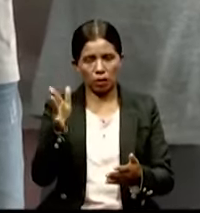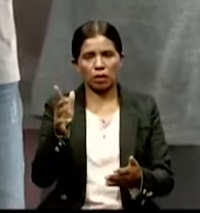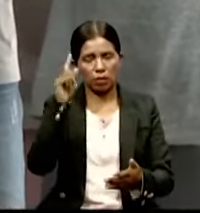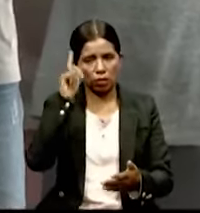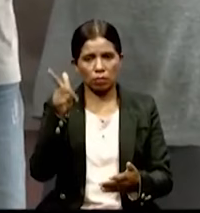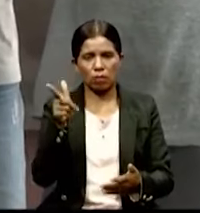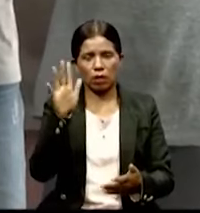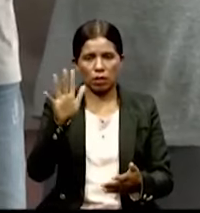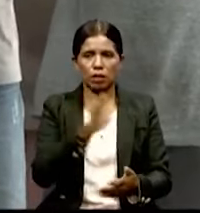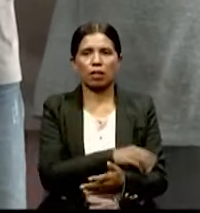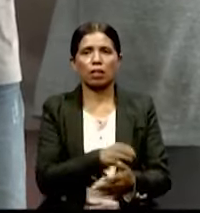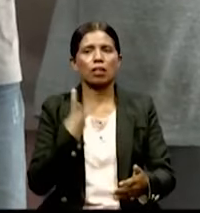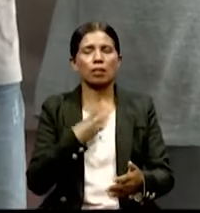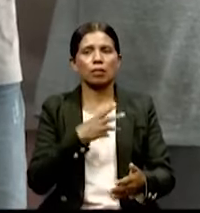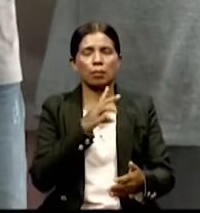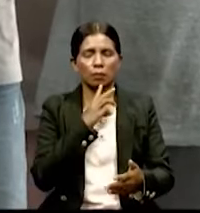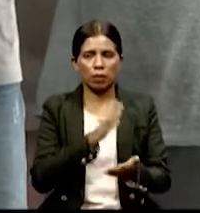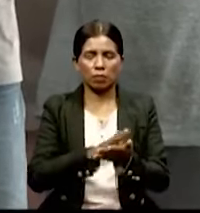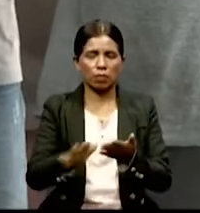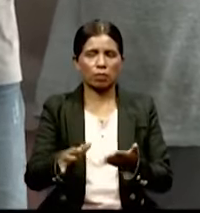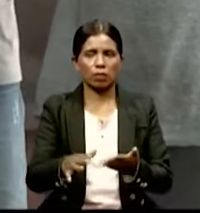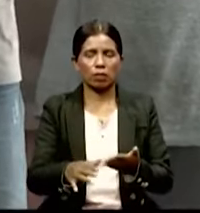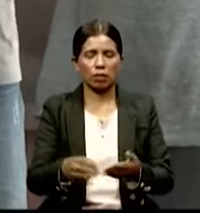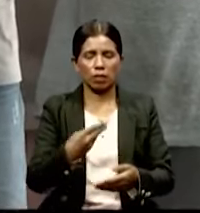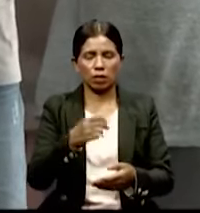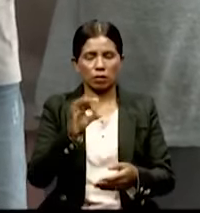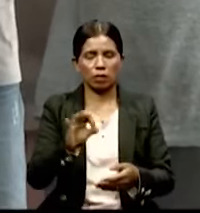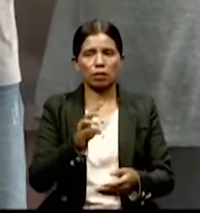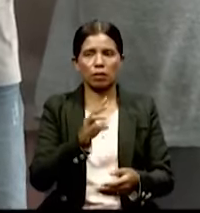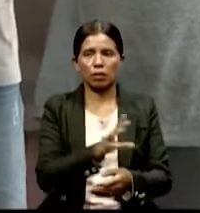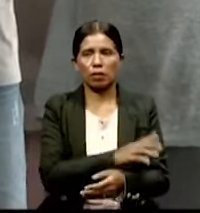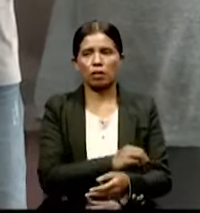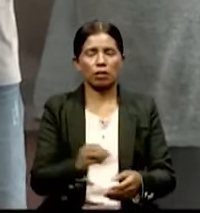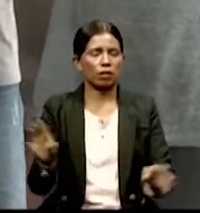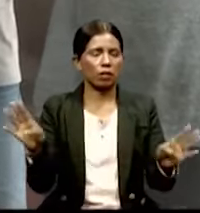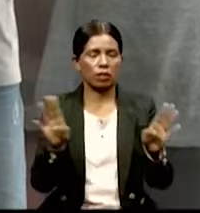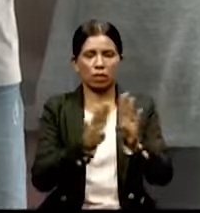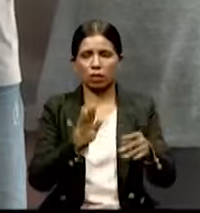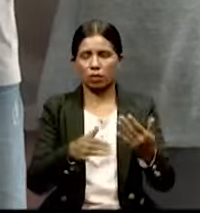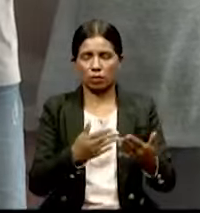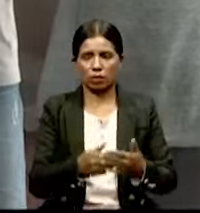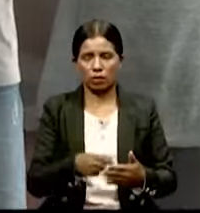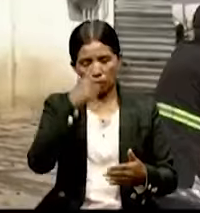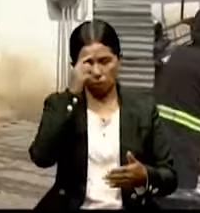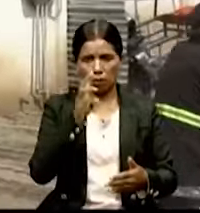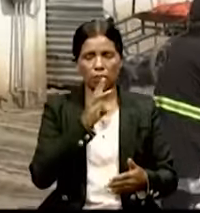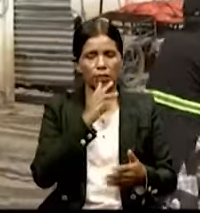ene fasilitas dan sabemos haris fatin sinti Ia sahabat terminalan tak kau tu, tamdet bela